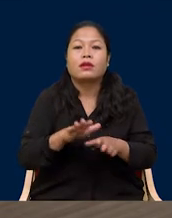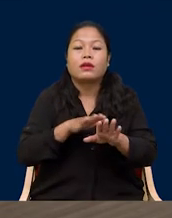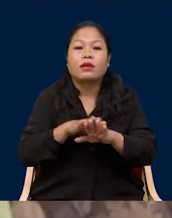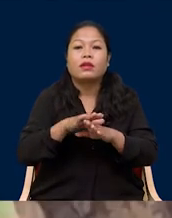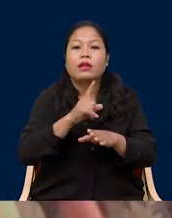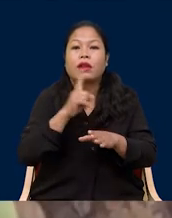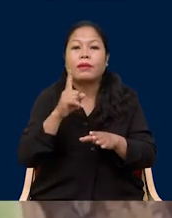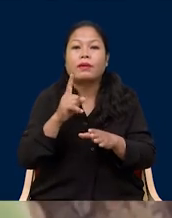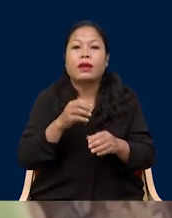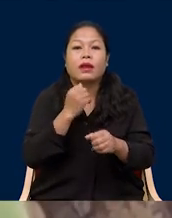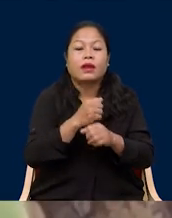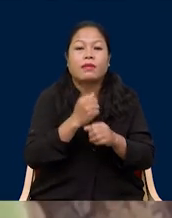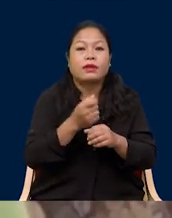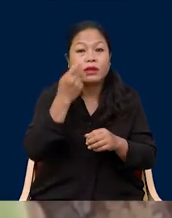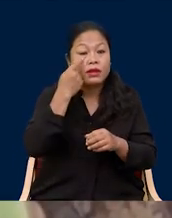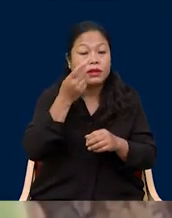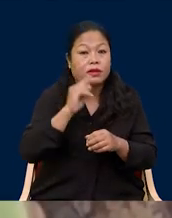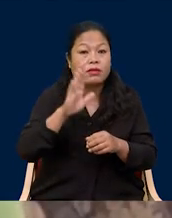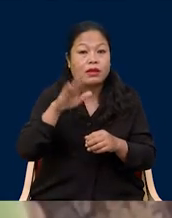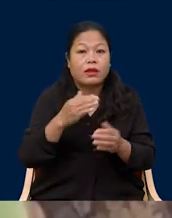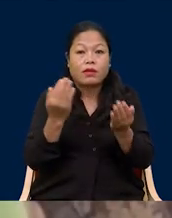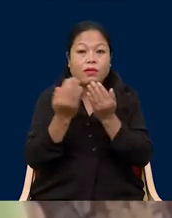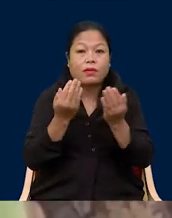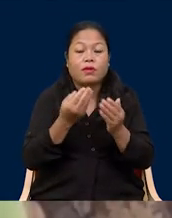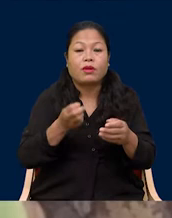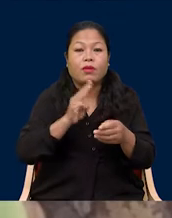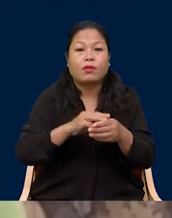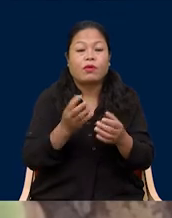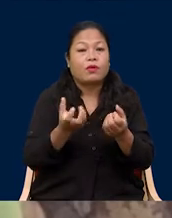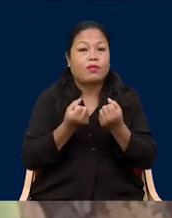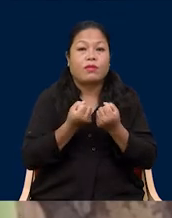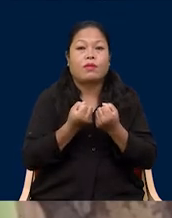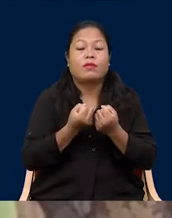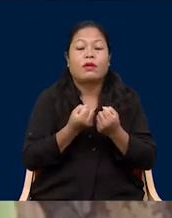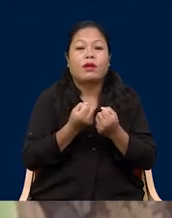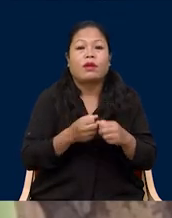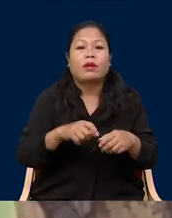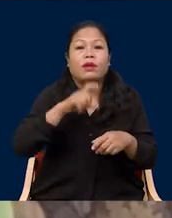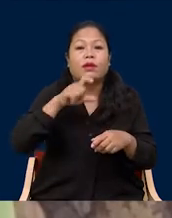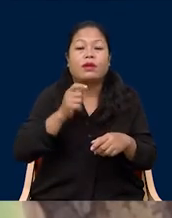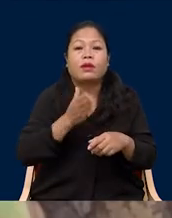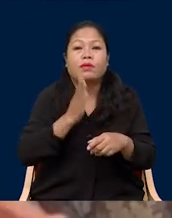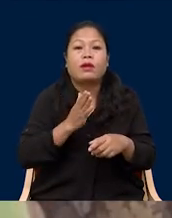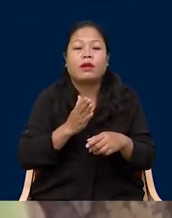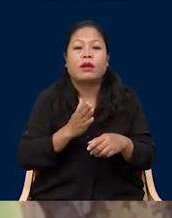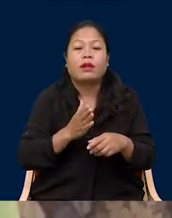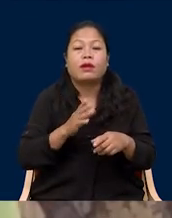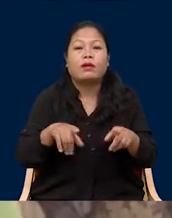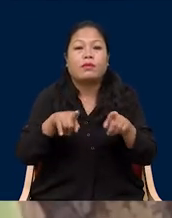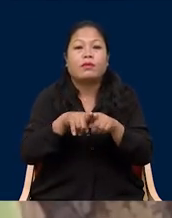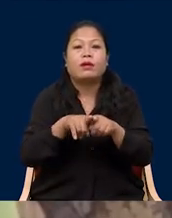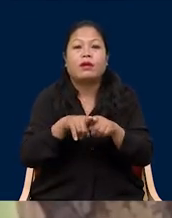भने धेरै राम्रा पक्षहरू देखिरहेको छु मैले यहाँ आएर पढ्ने पनि अवसर पाएँ। तर यति भन्दा भन्दै नेपालले